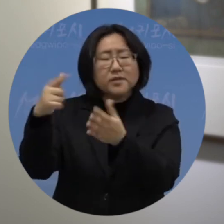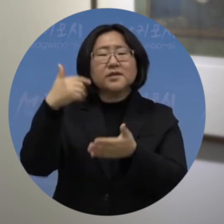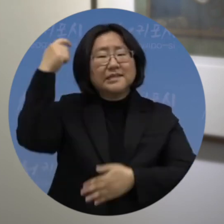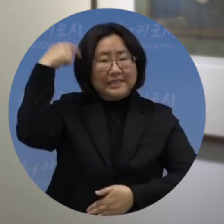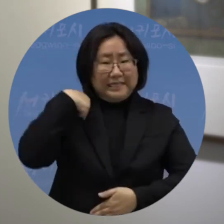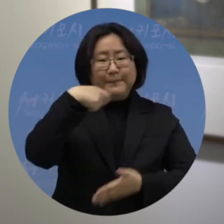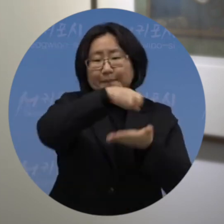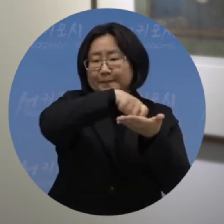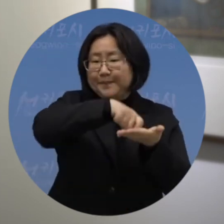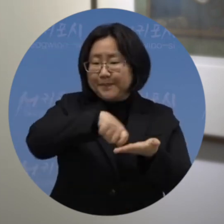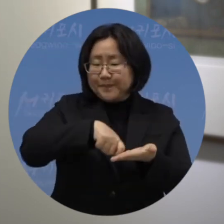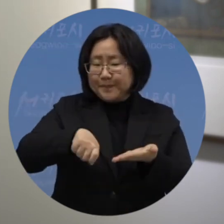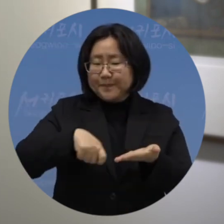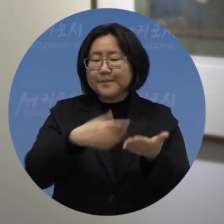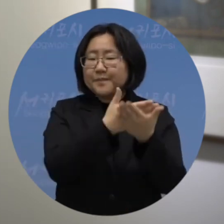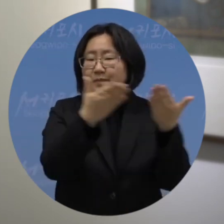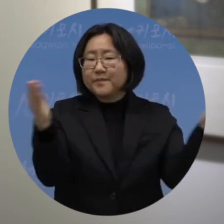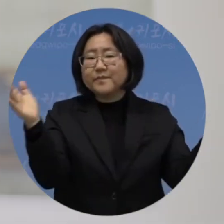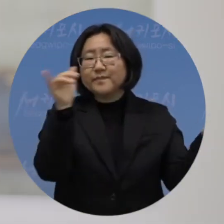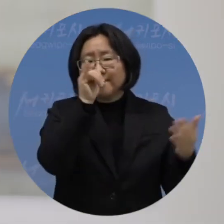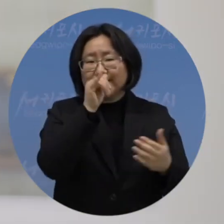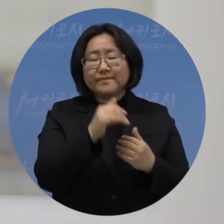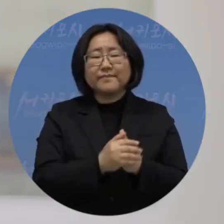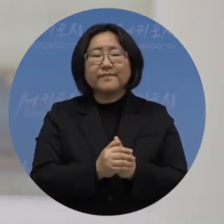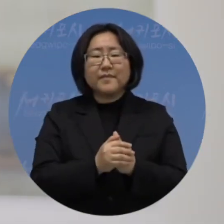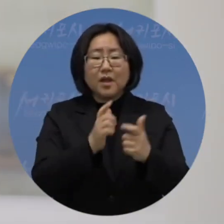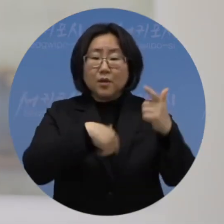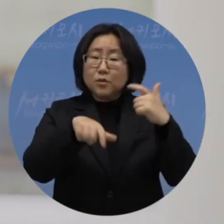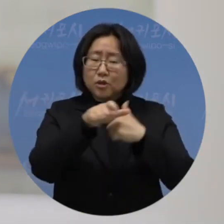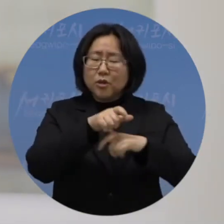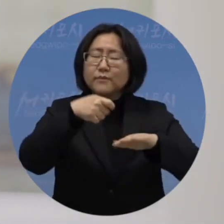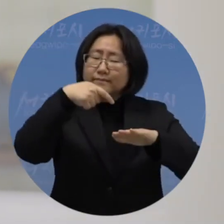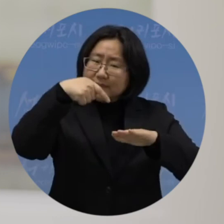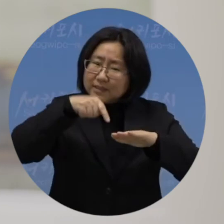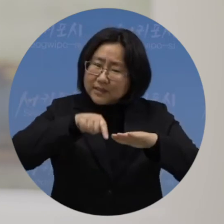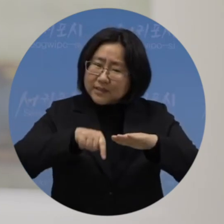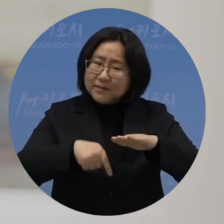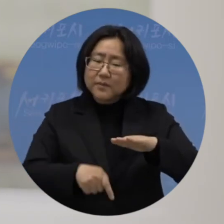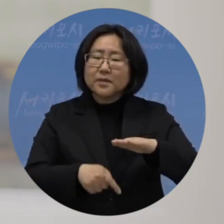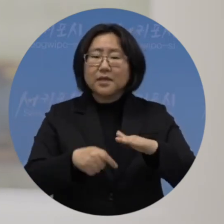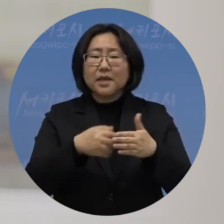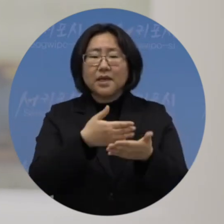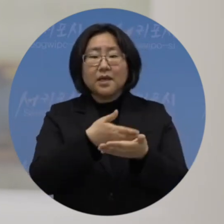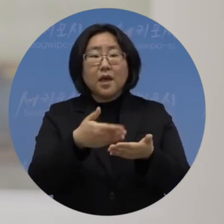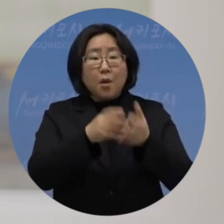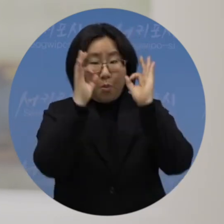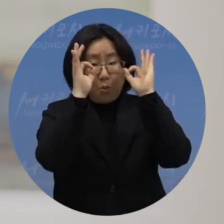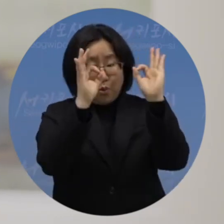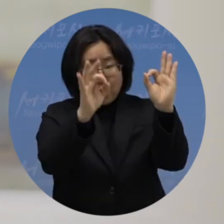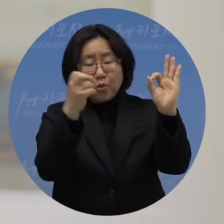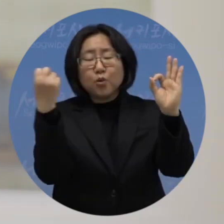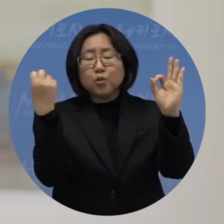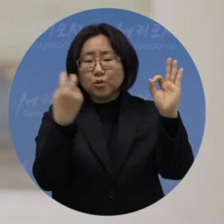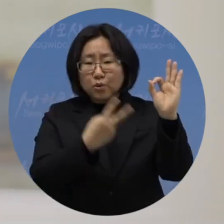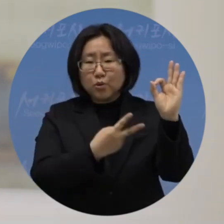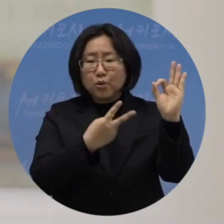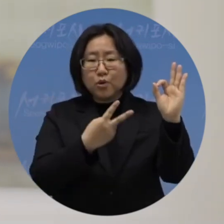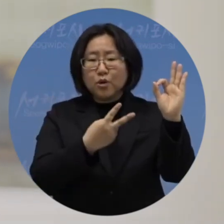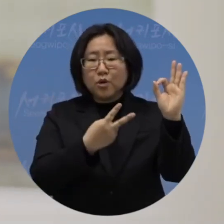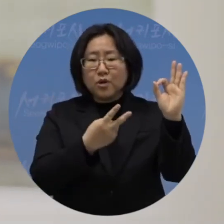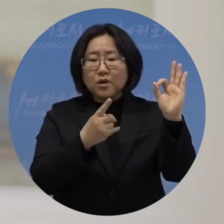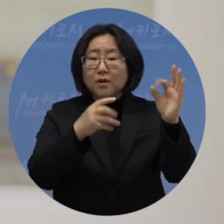글도 함께 지금 전시가 되어 있습니다. 좀 더 깊이 있게 그 작품 감상을 하고 그리고